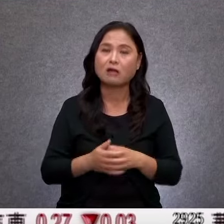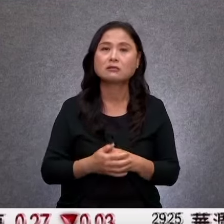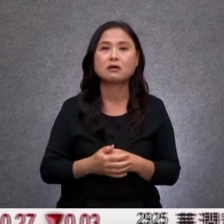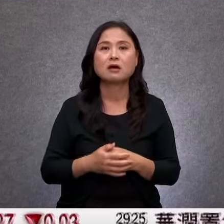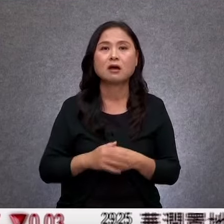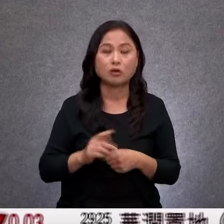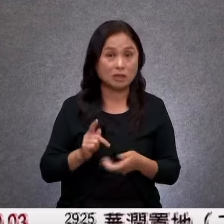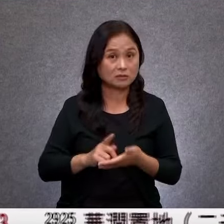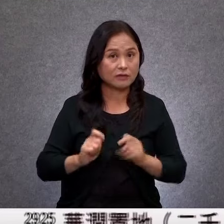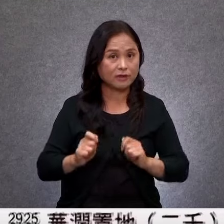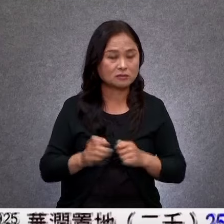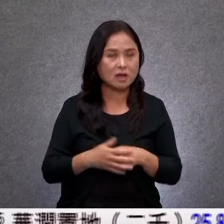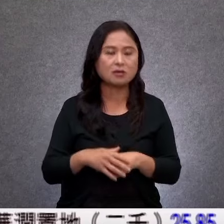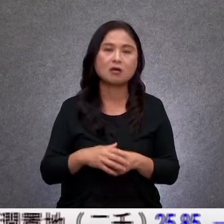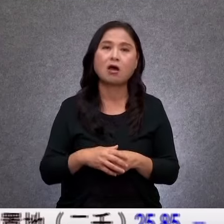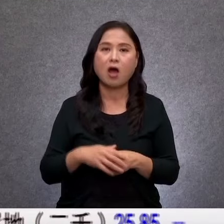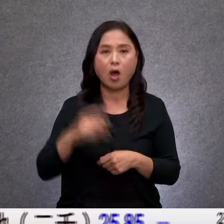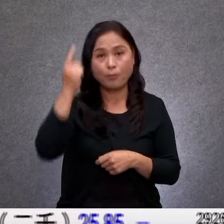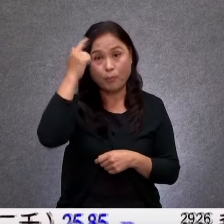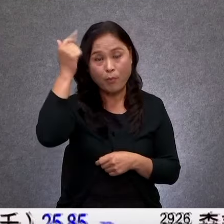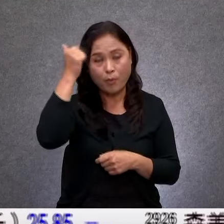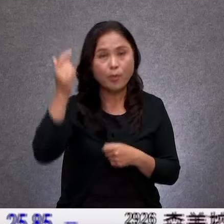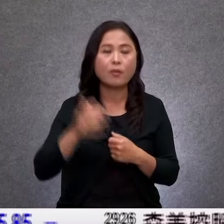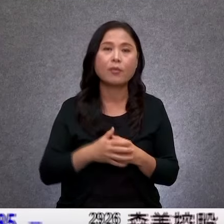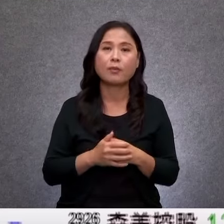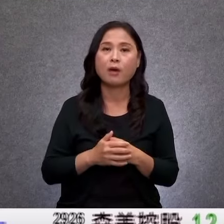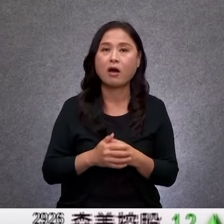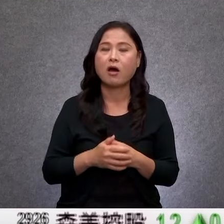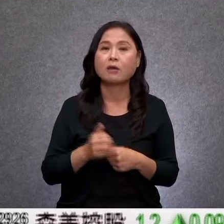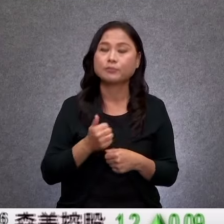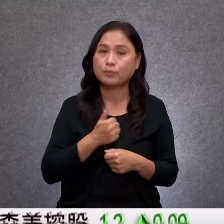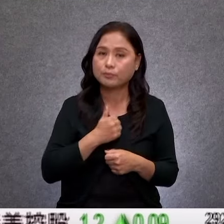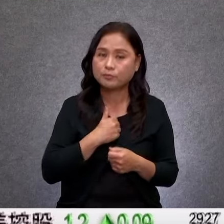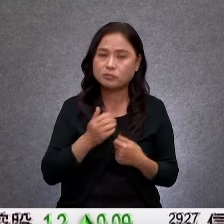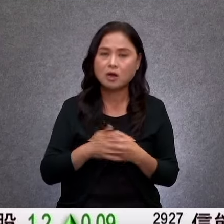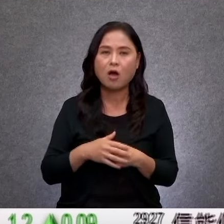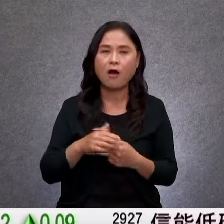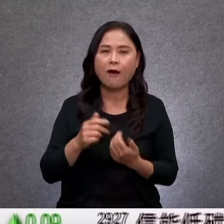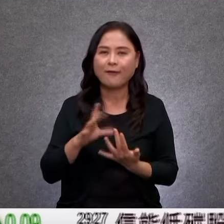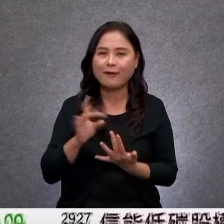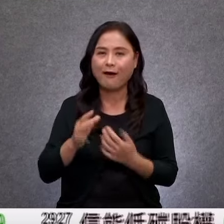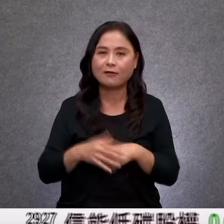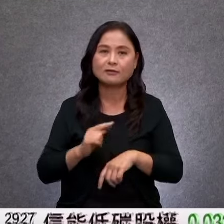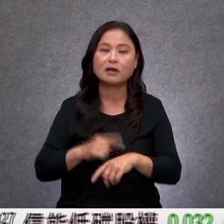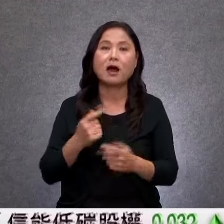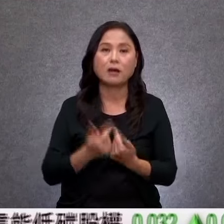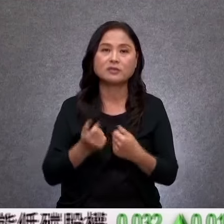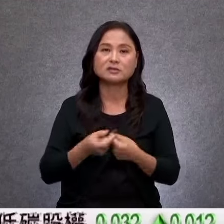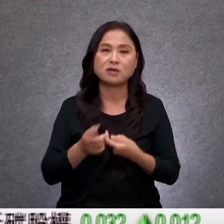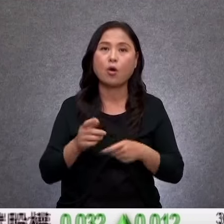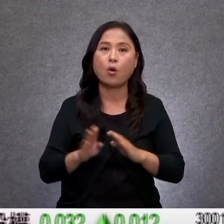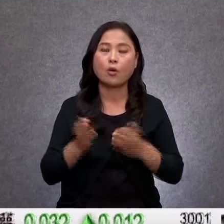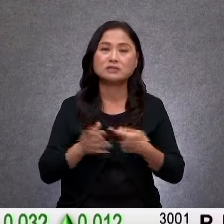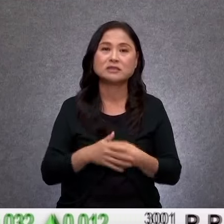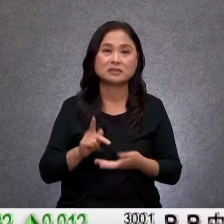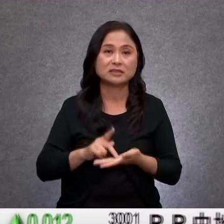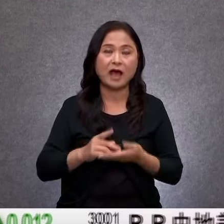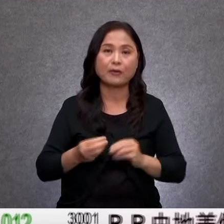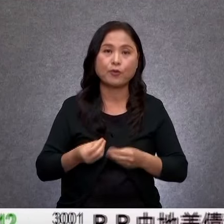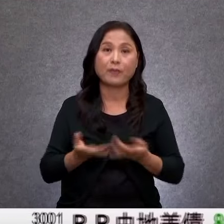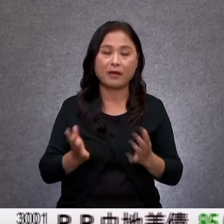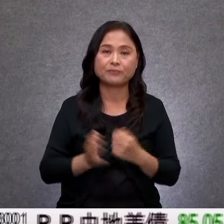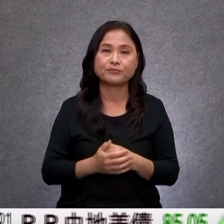咧喺我哋發債嗰度咧，我哋係有足夠嘅空間同靈活性咧，揾一個合適嘅時候先至發出嚟。